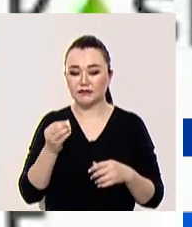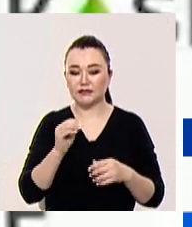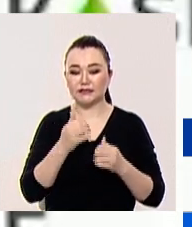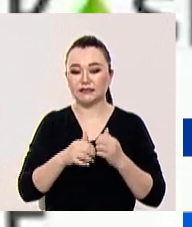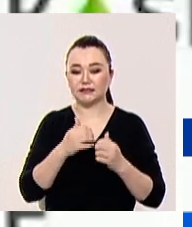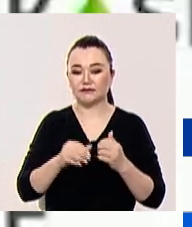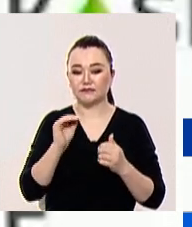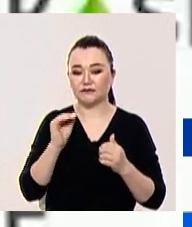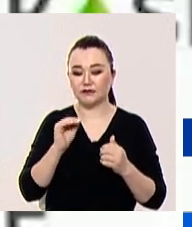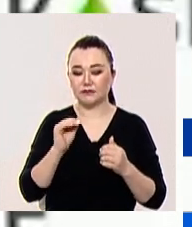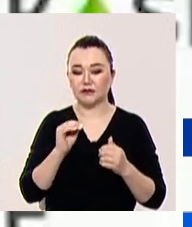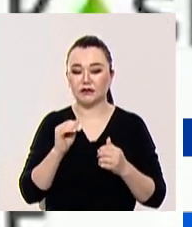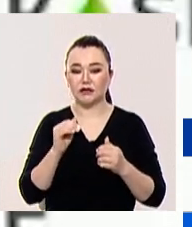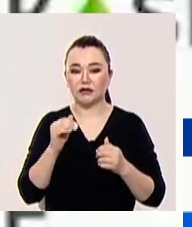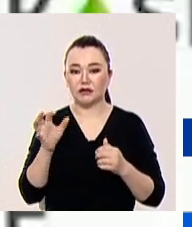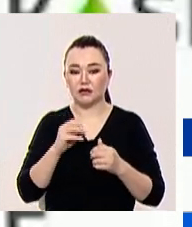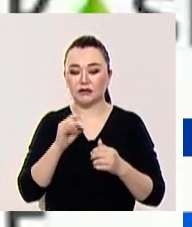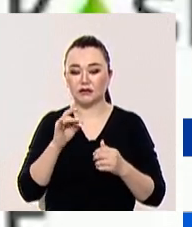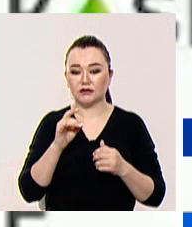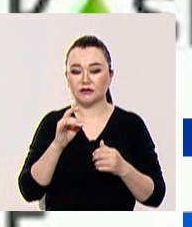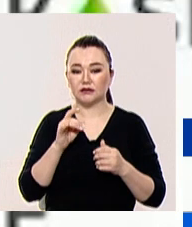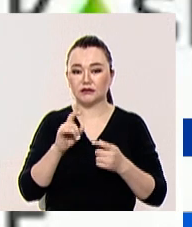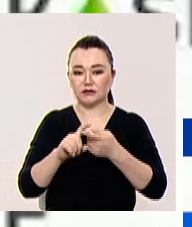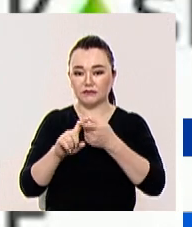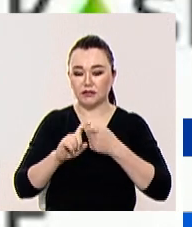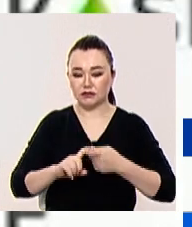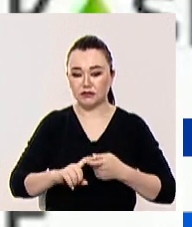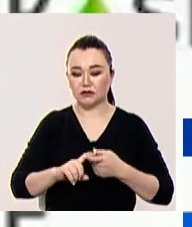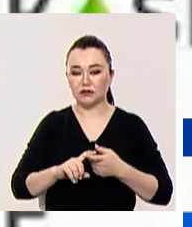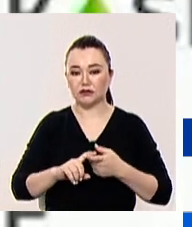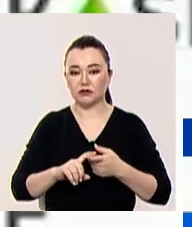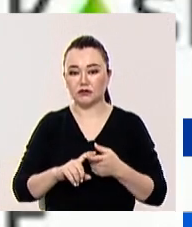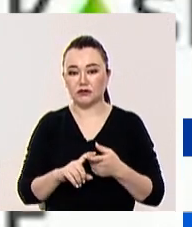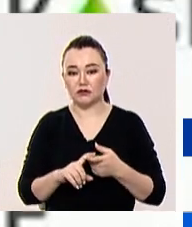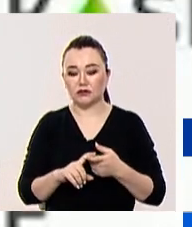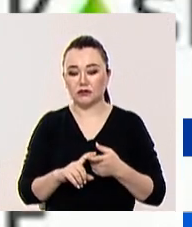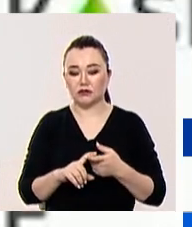февраля индекс перешел в боковой тренд на фоне, в общем-то,